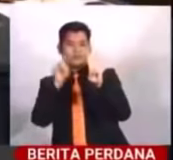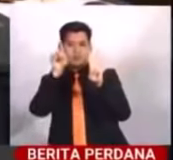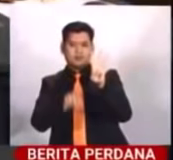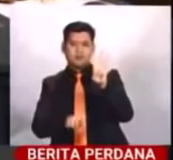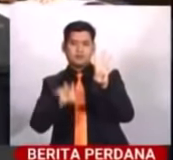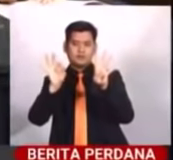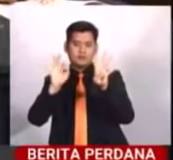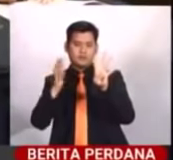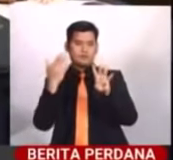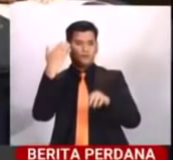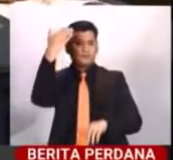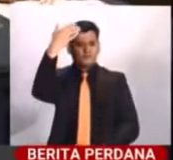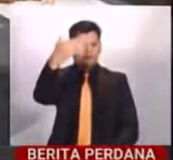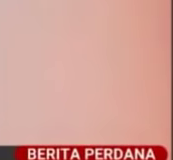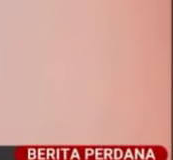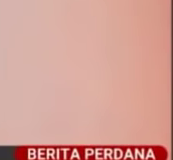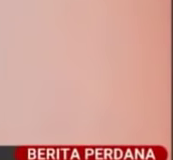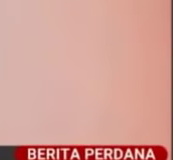depan.